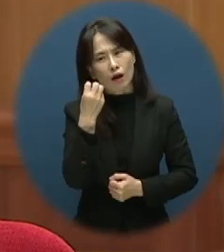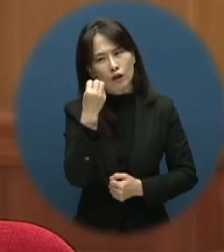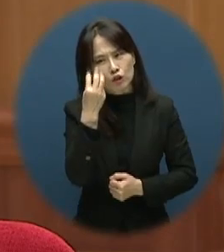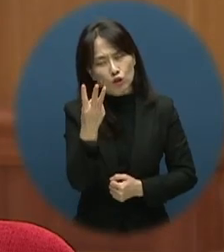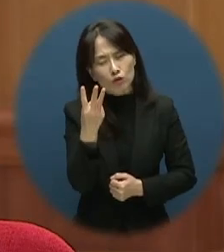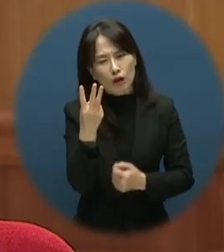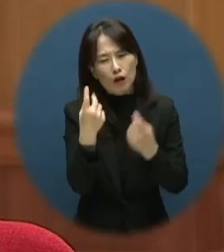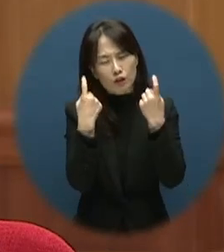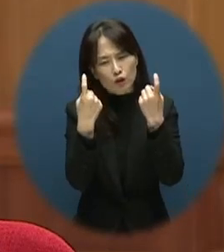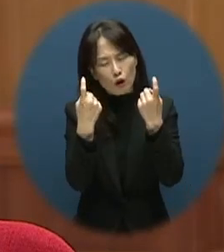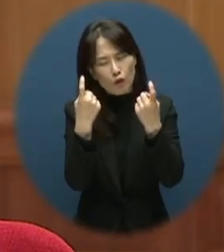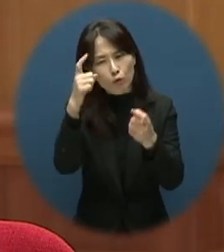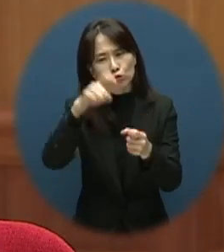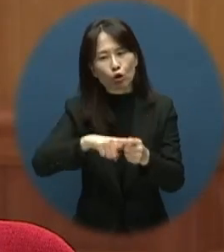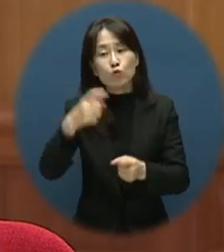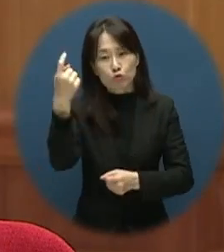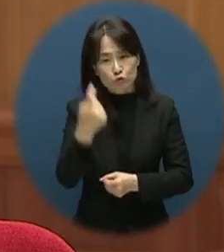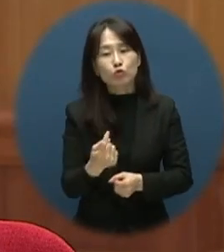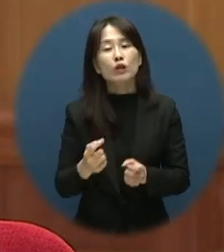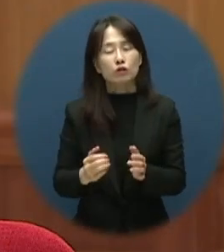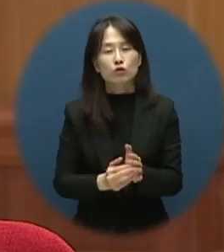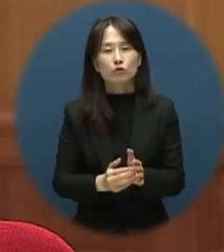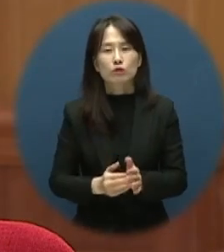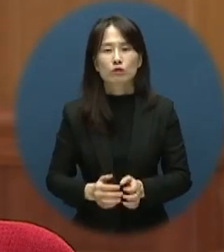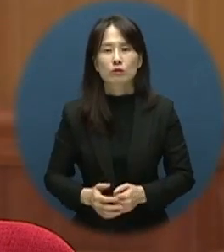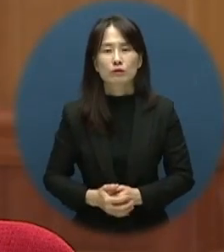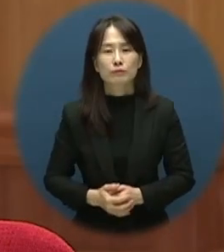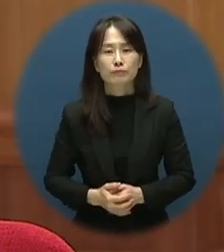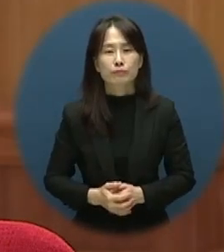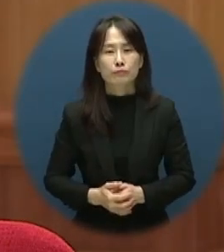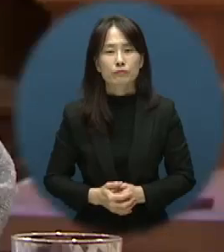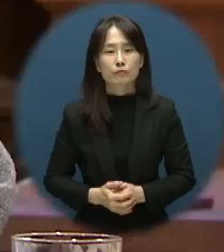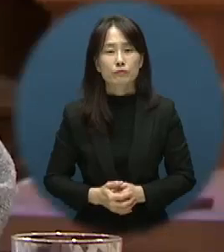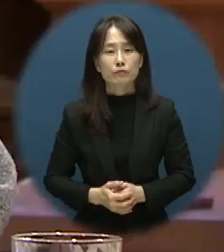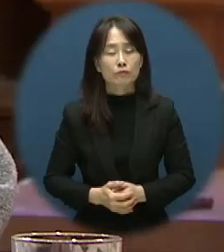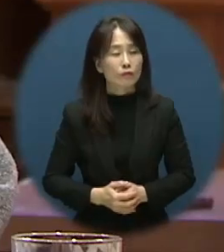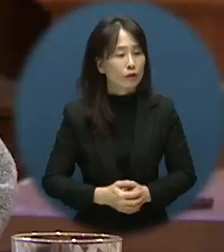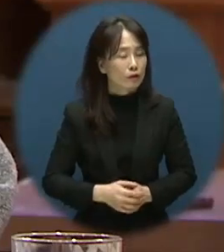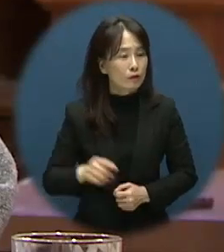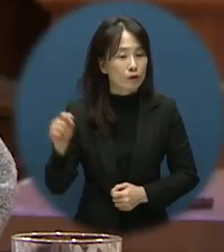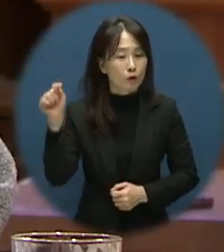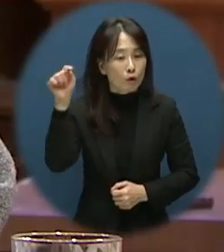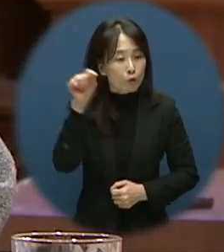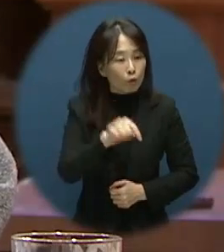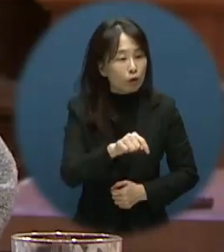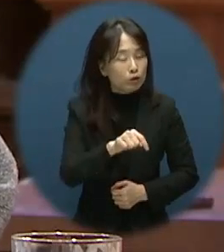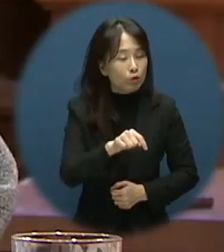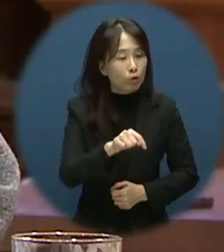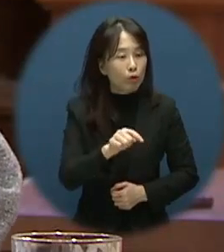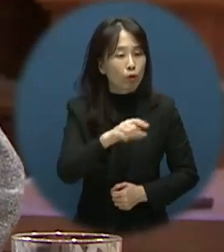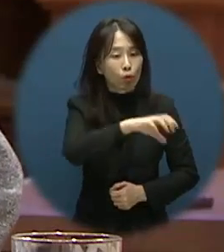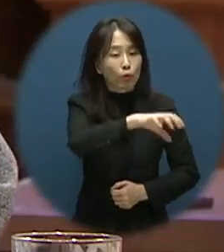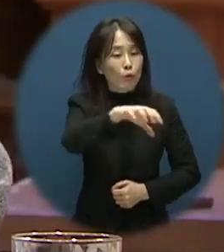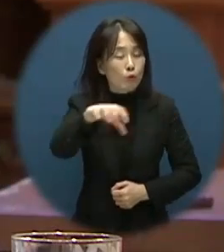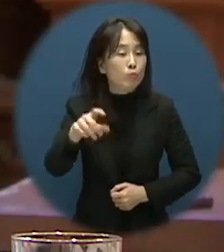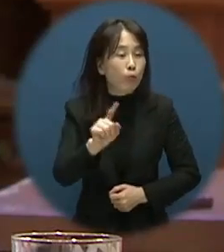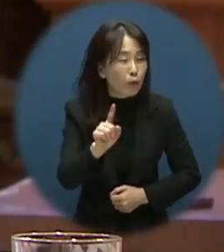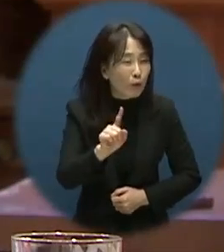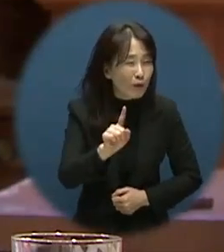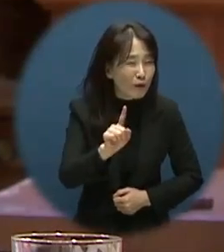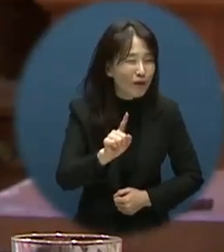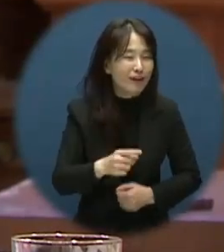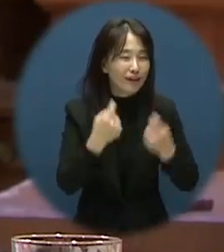달 만하면 그 정도 잡았어요, 일단은. 그래, 와서 어디 가서 뭘